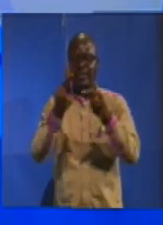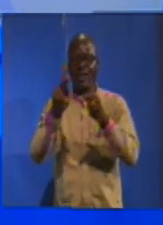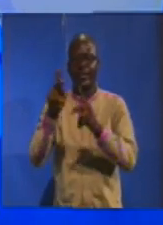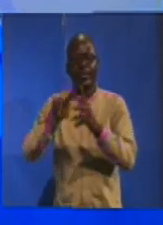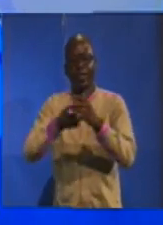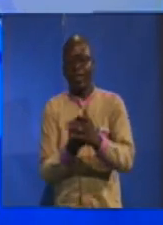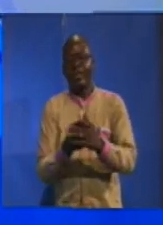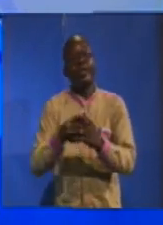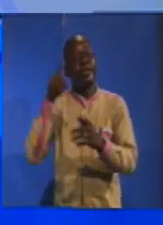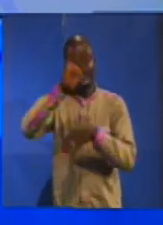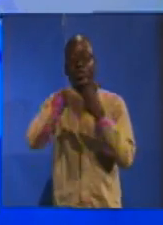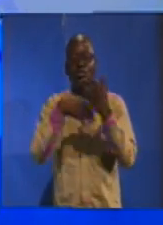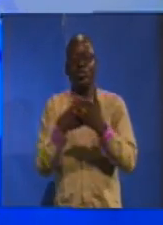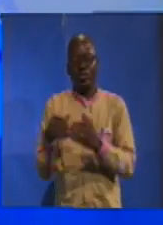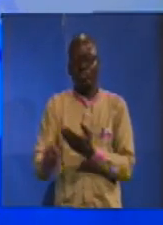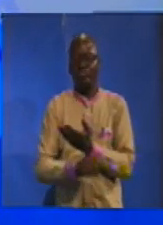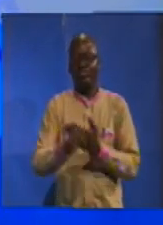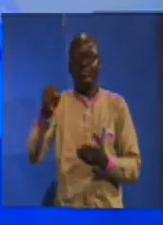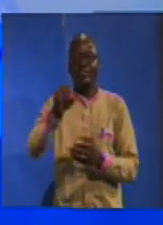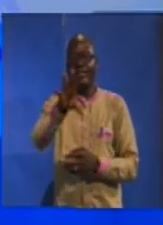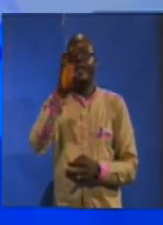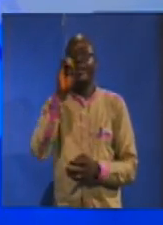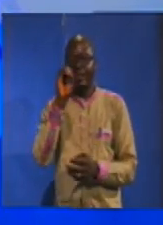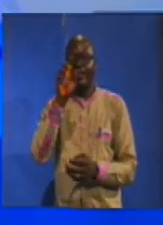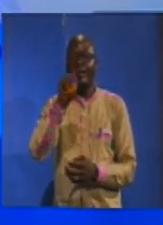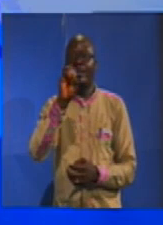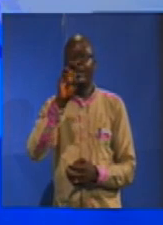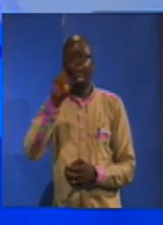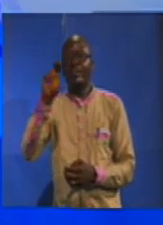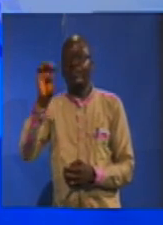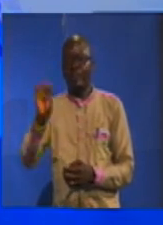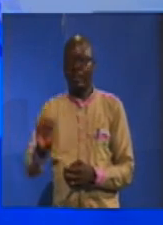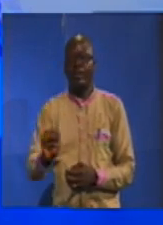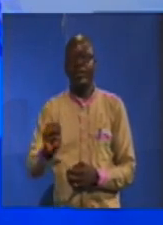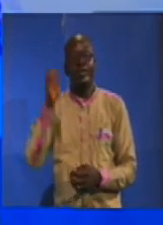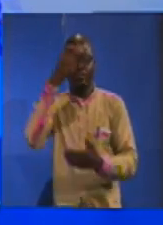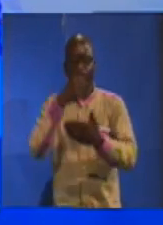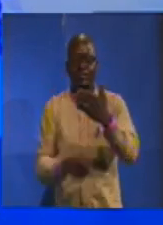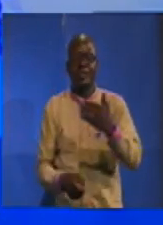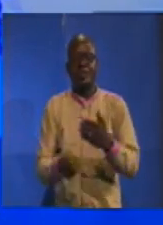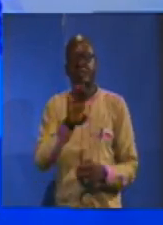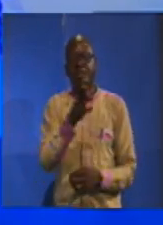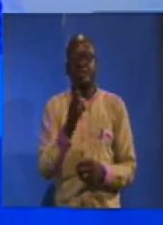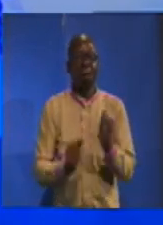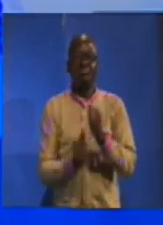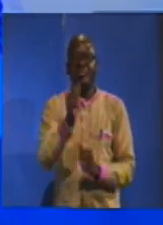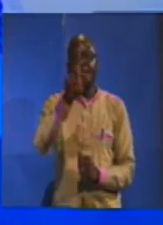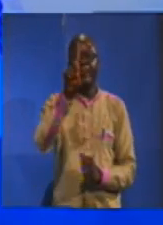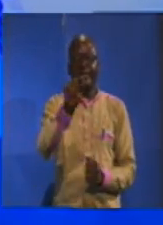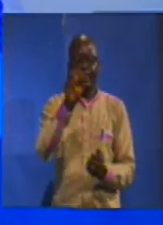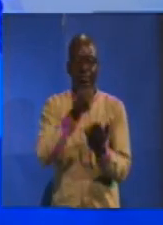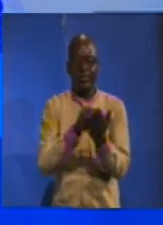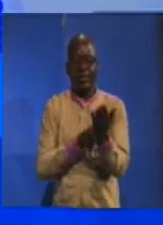la campagne en toute quiétude. 50 tonnes d'intrants d'une valeur estimée à plus de 20 millions de francs